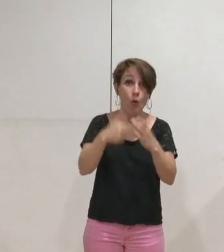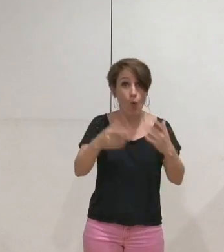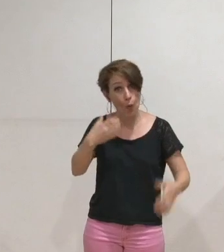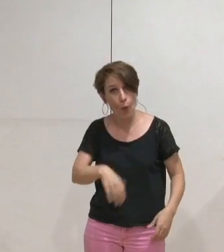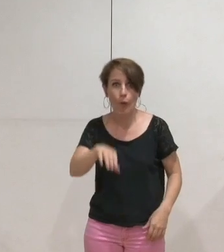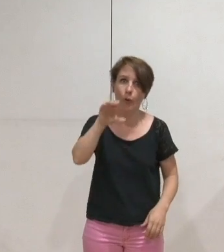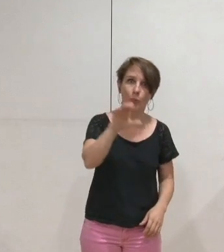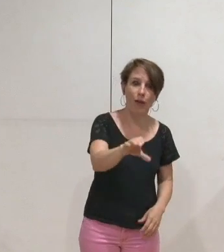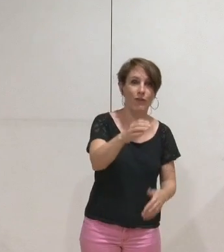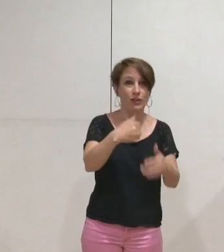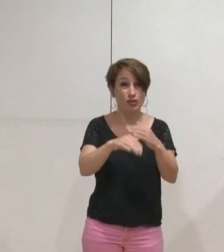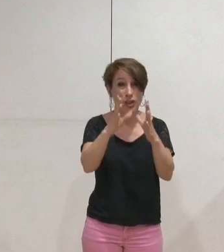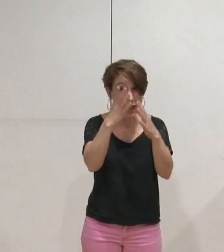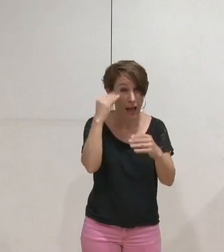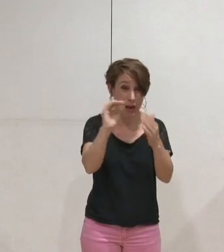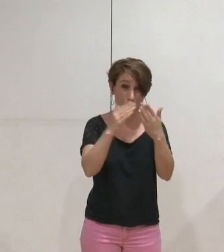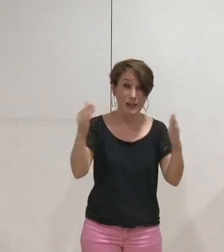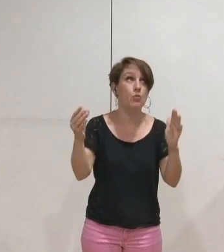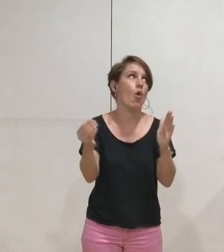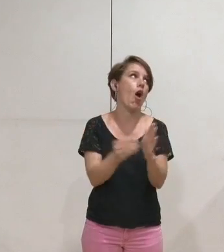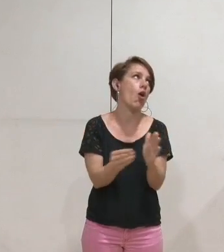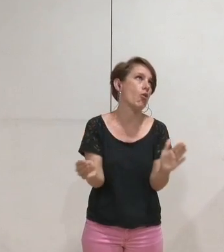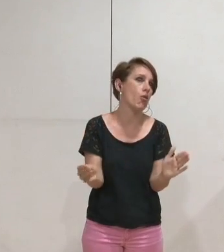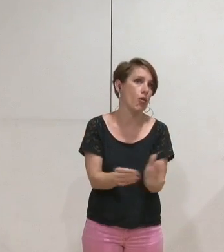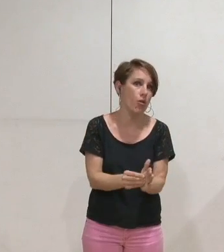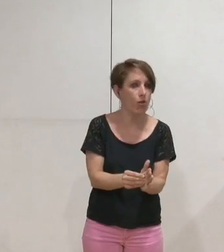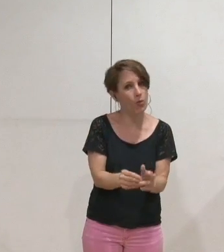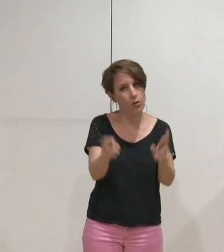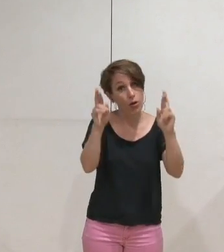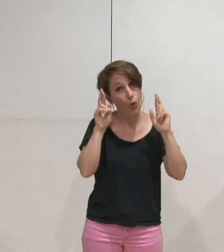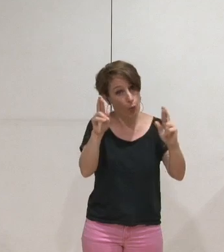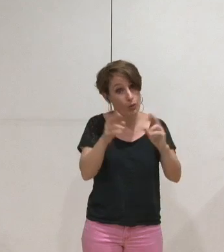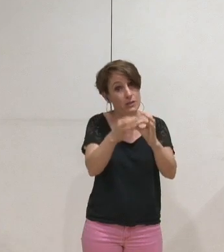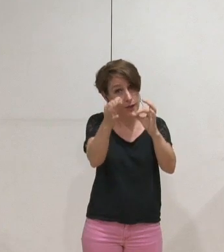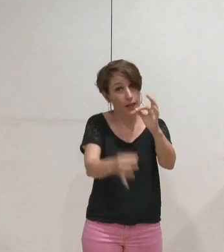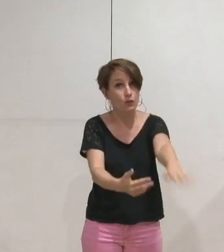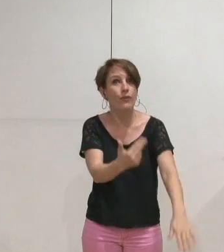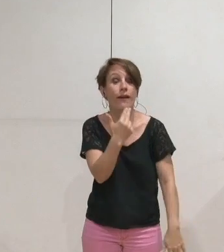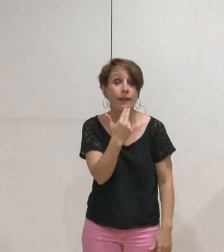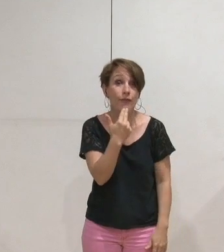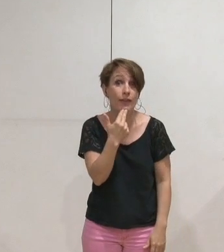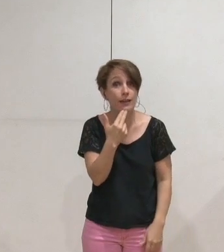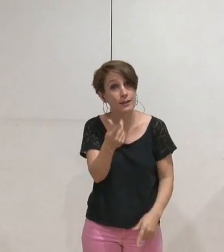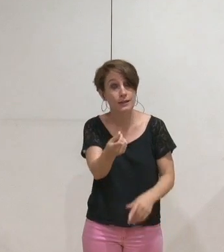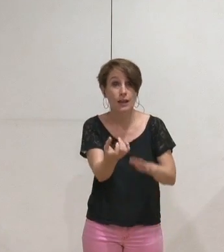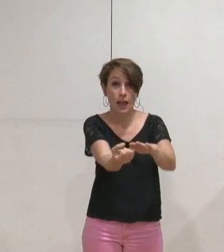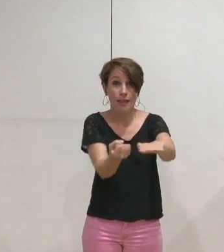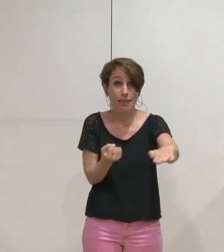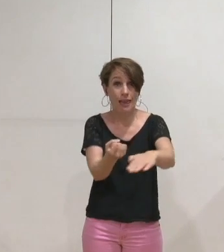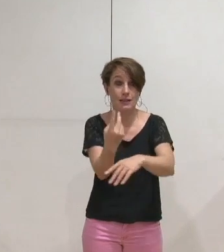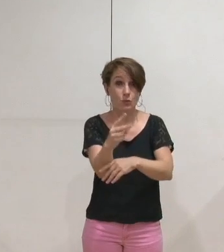plus avec on espère une autre efficacité que les précédentes renflouer les caisses